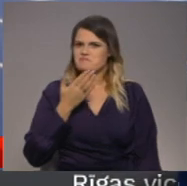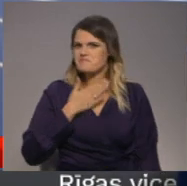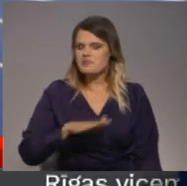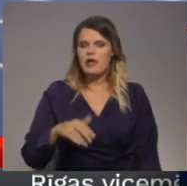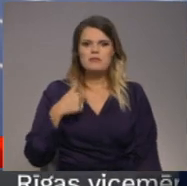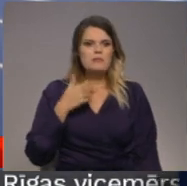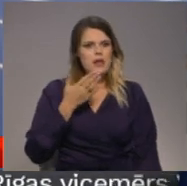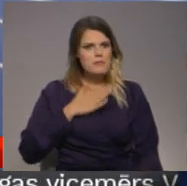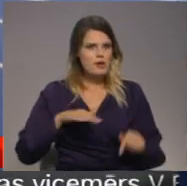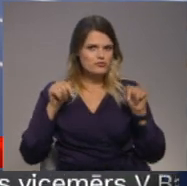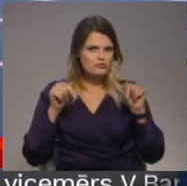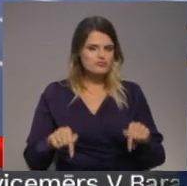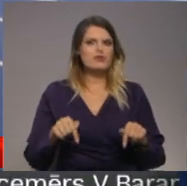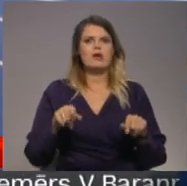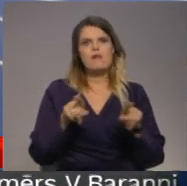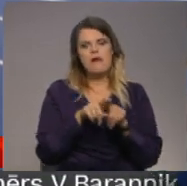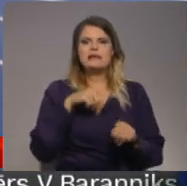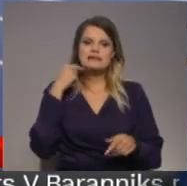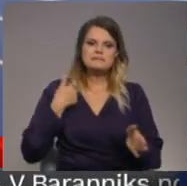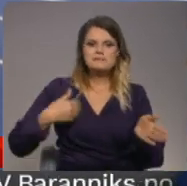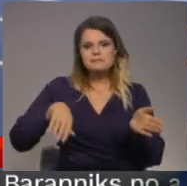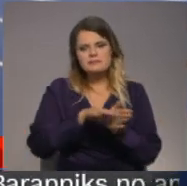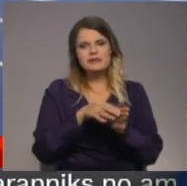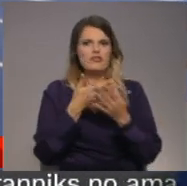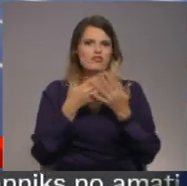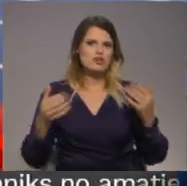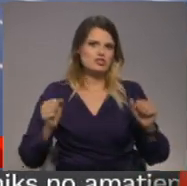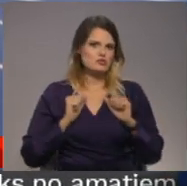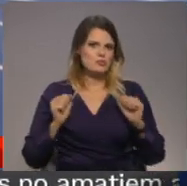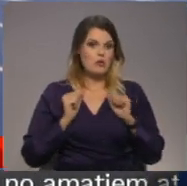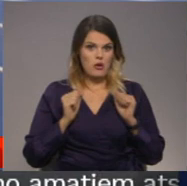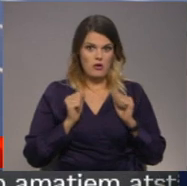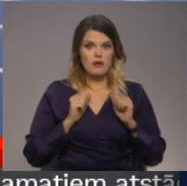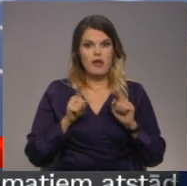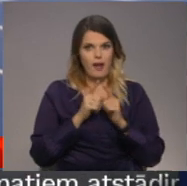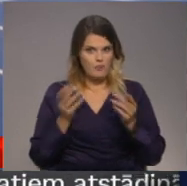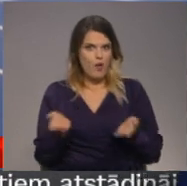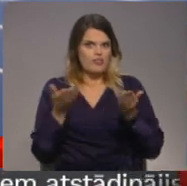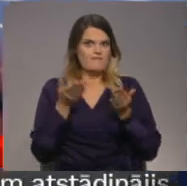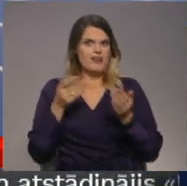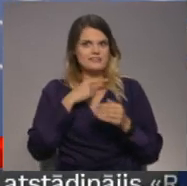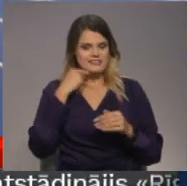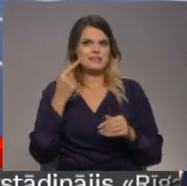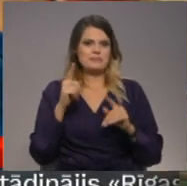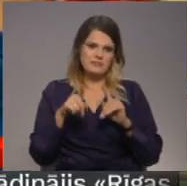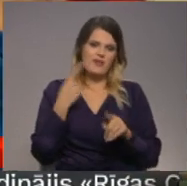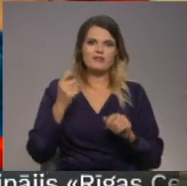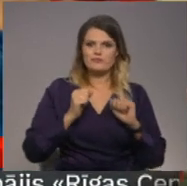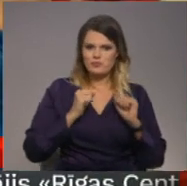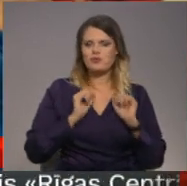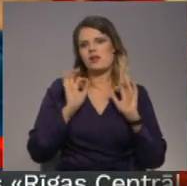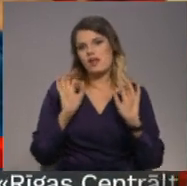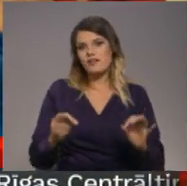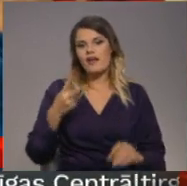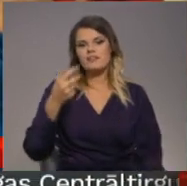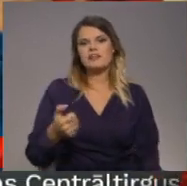Ļoti patīk šī manēža un arī grib piedalīties visādos sporta veidos. Tātad tas ir kā stimuls mēģināt? Jā. Divus